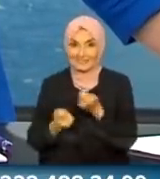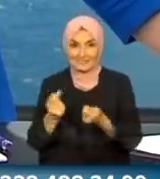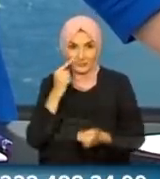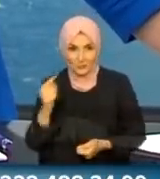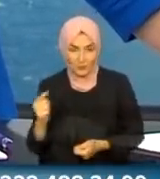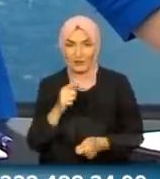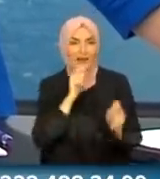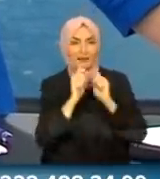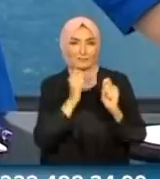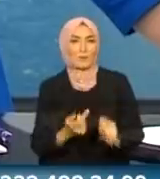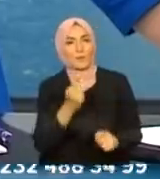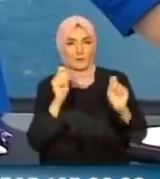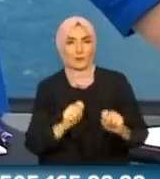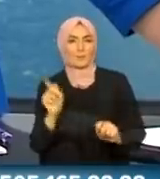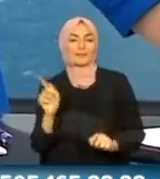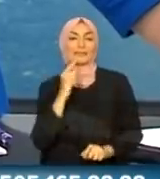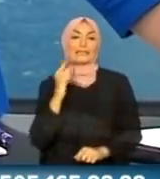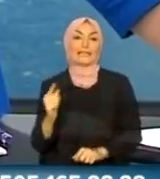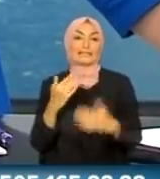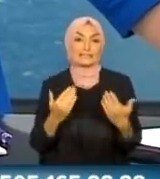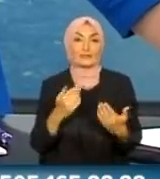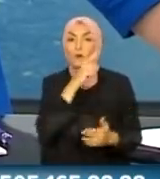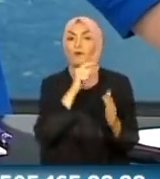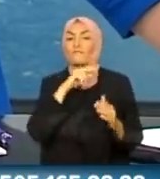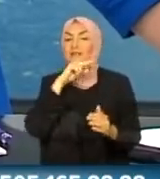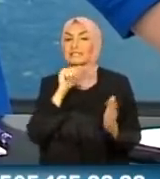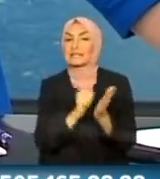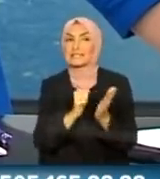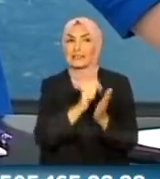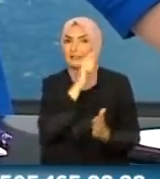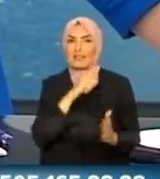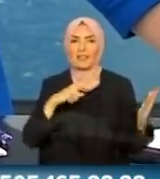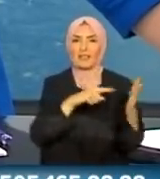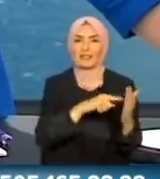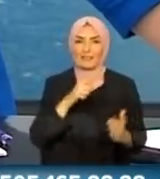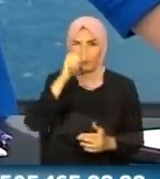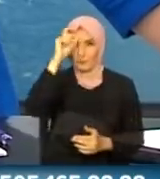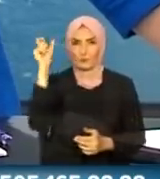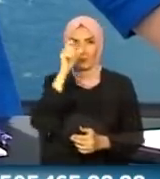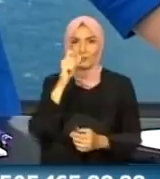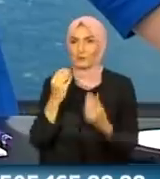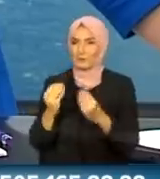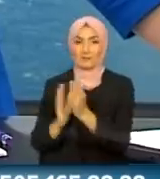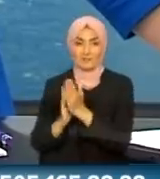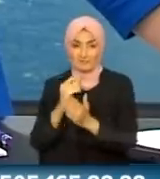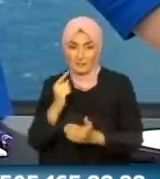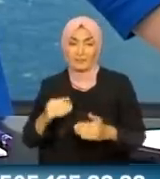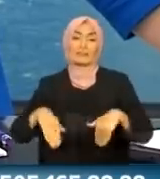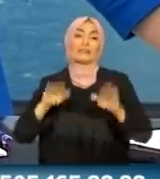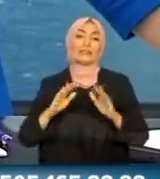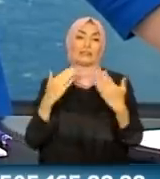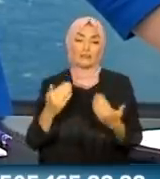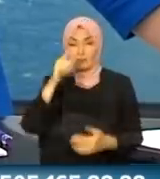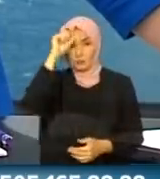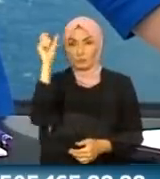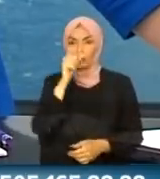amacı tabii ki Türkiye'yi övmek değildi. Makalenin genelinde Türkiye'yi saldırgan ve yayılmacı bir politika izlemekle ve Batı'nın